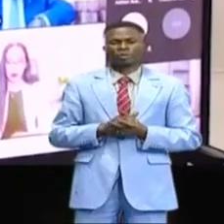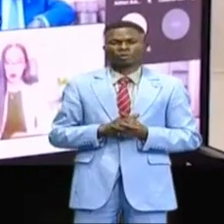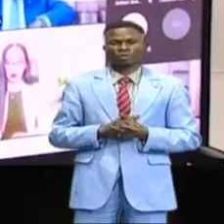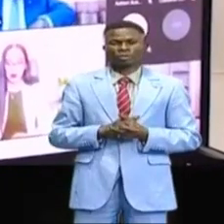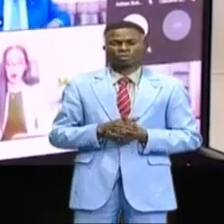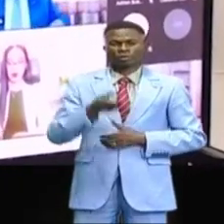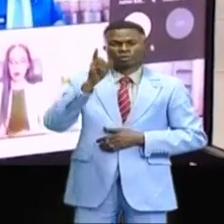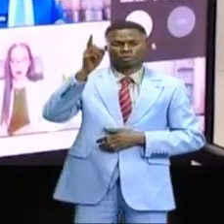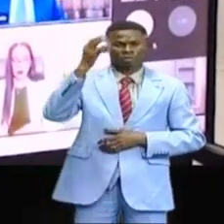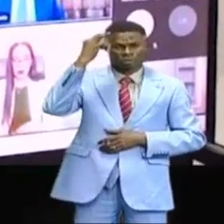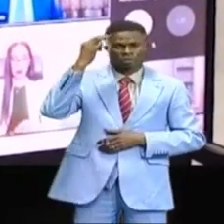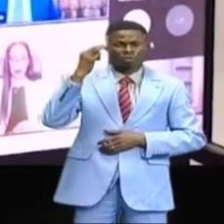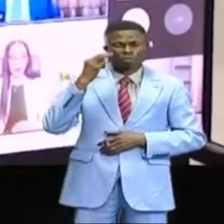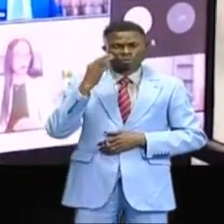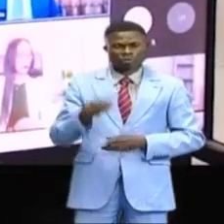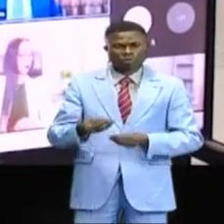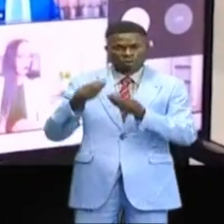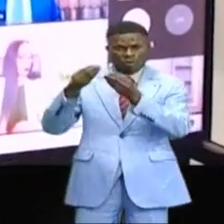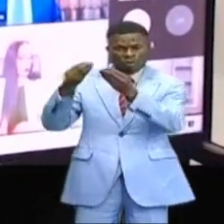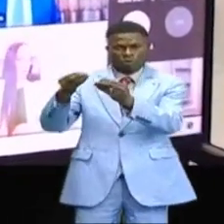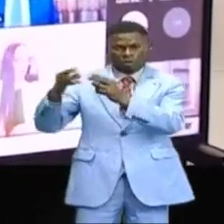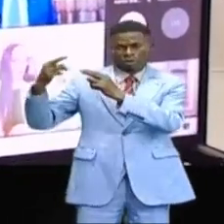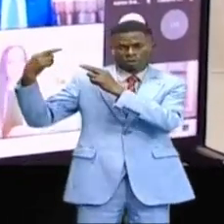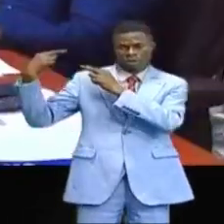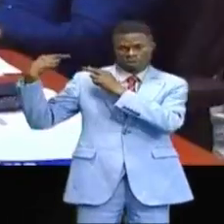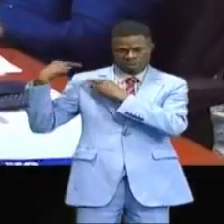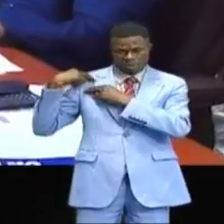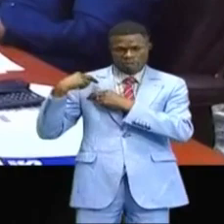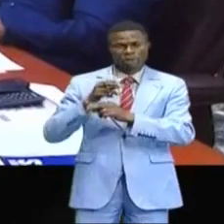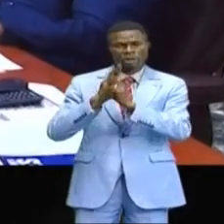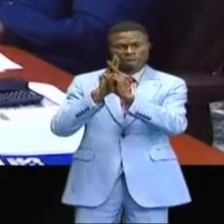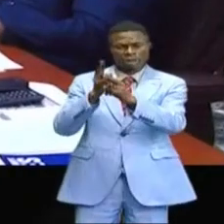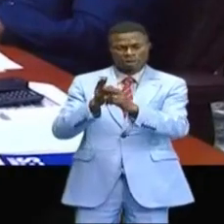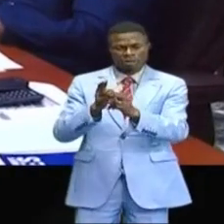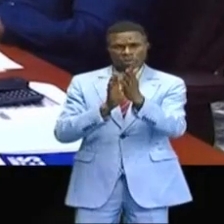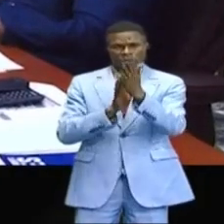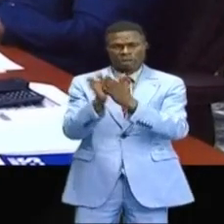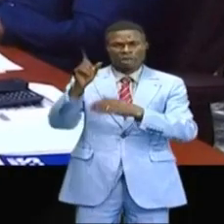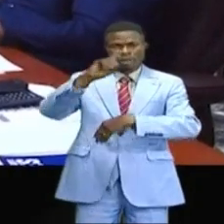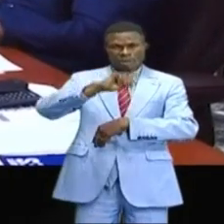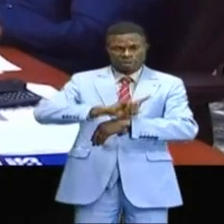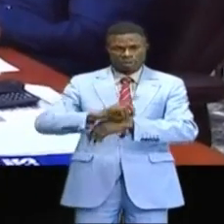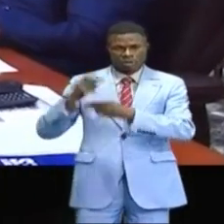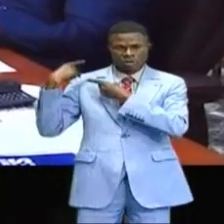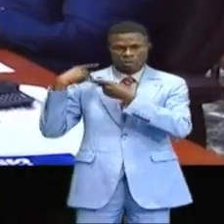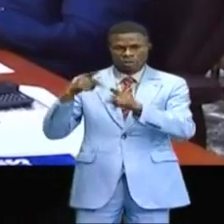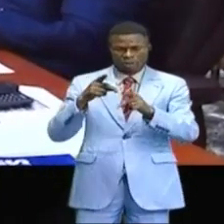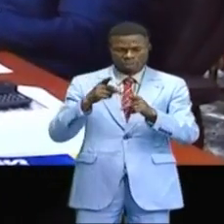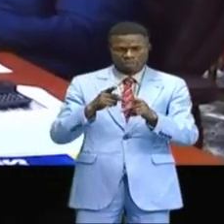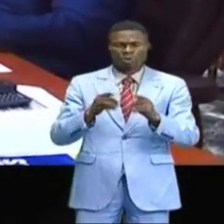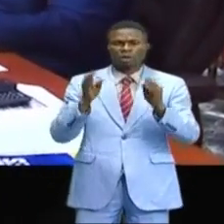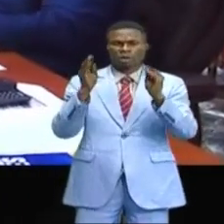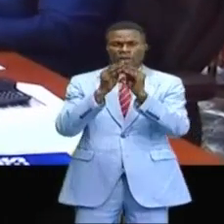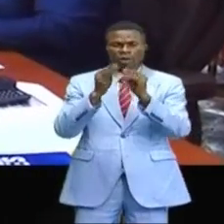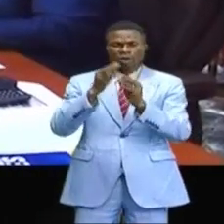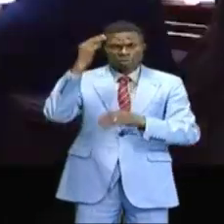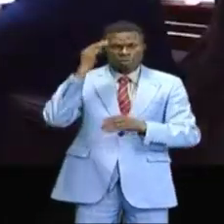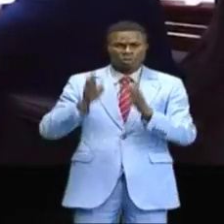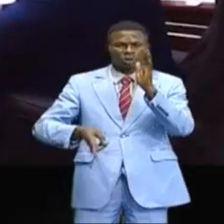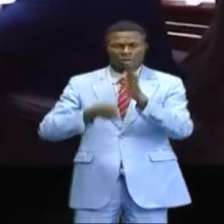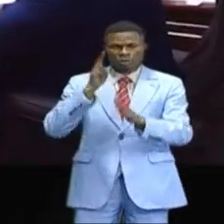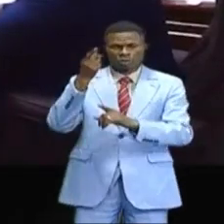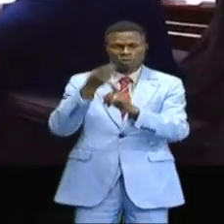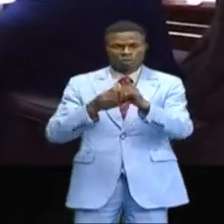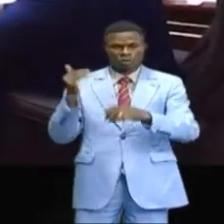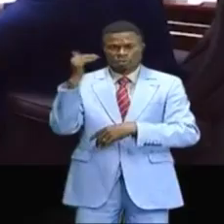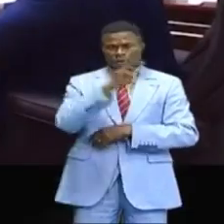Le Premier ministre a été chargé de faire le point tous les 15 jours, à dater du Conseil des ministres du 12 août 2022, sur les niveaux